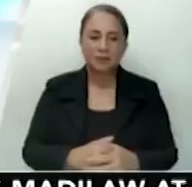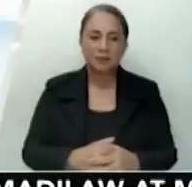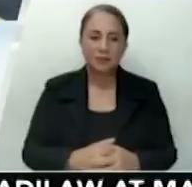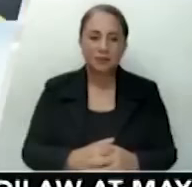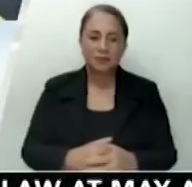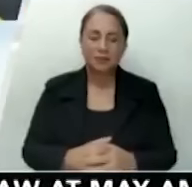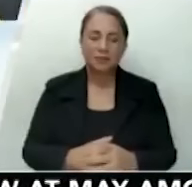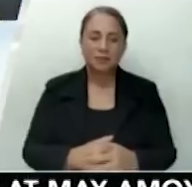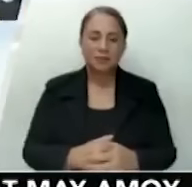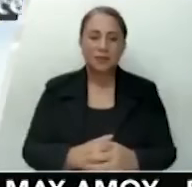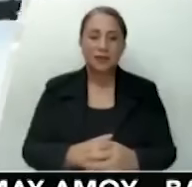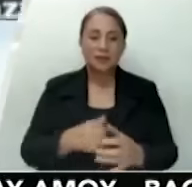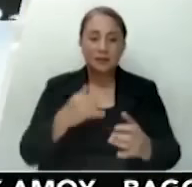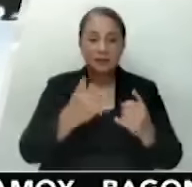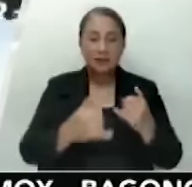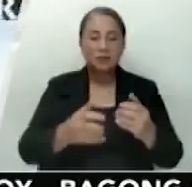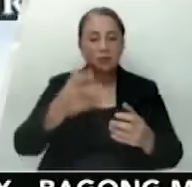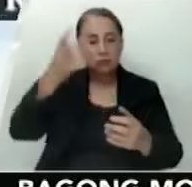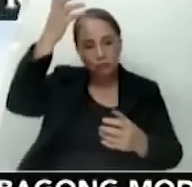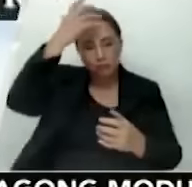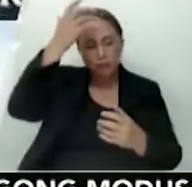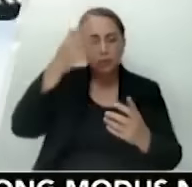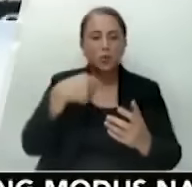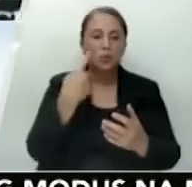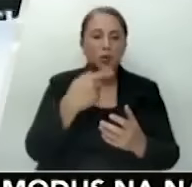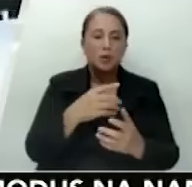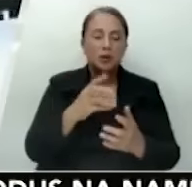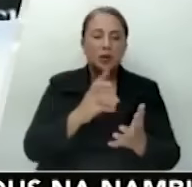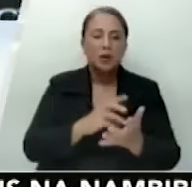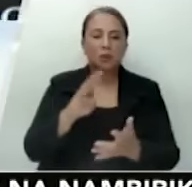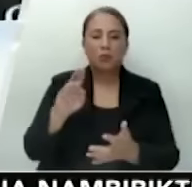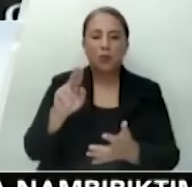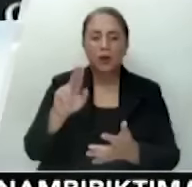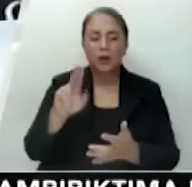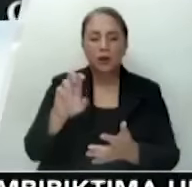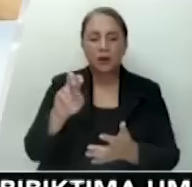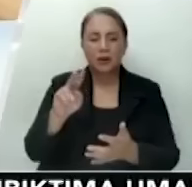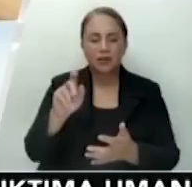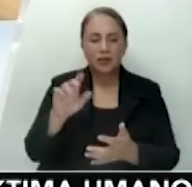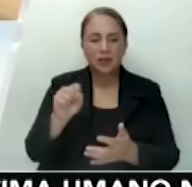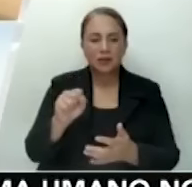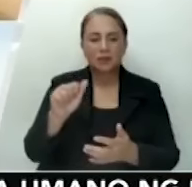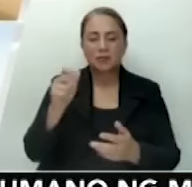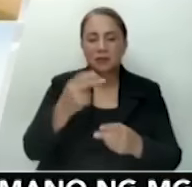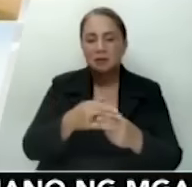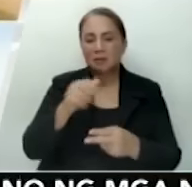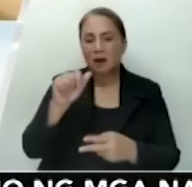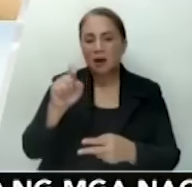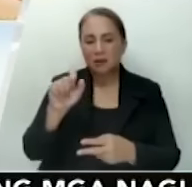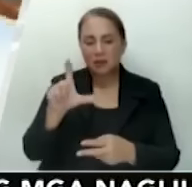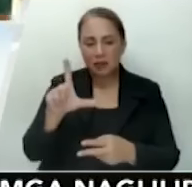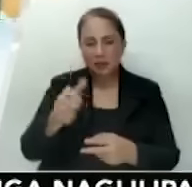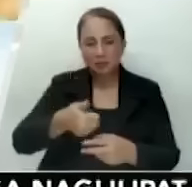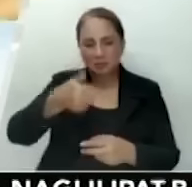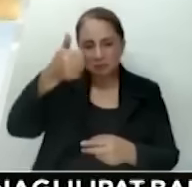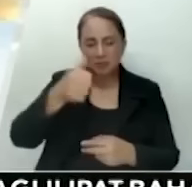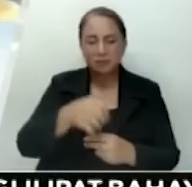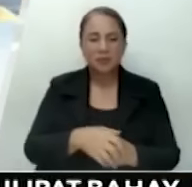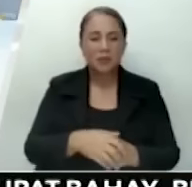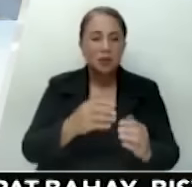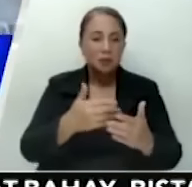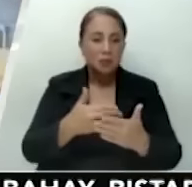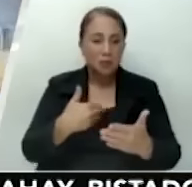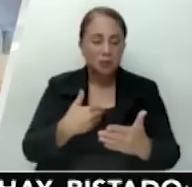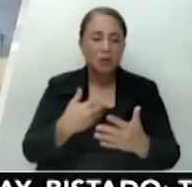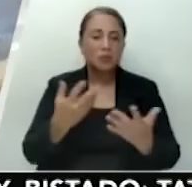Sa huli, kinoronahan ang pambato ng bayan ng Buenavista na si Axel Rose Gadian. Bago yan, di rin pinalampas ni